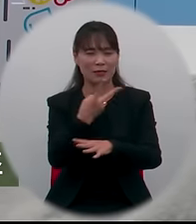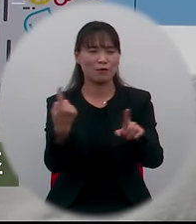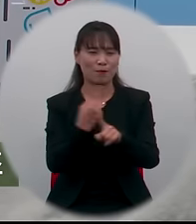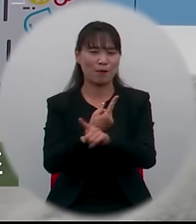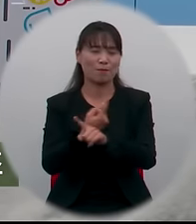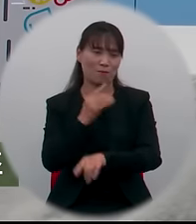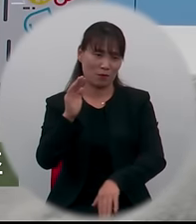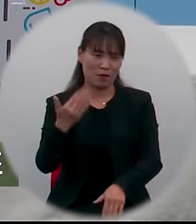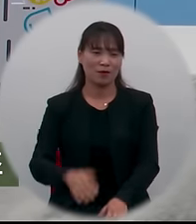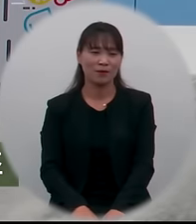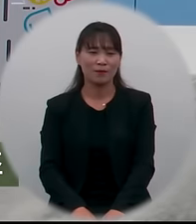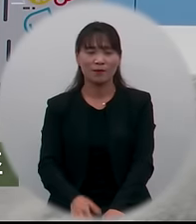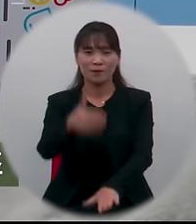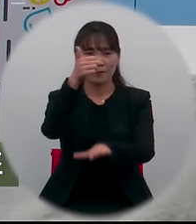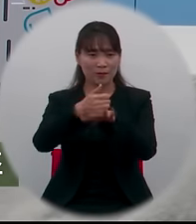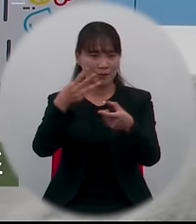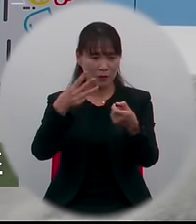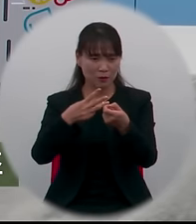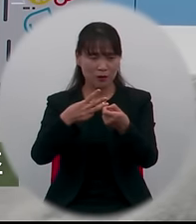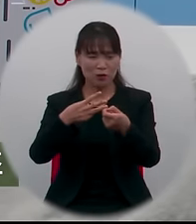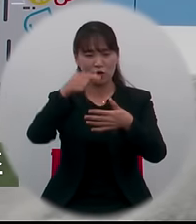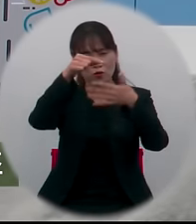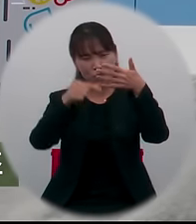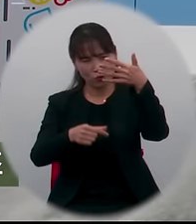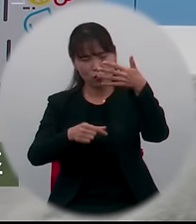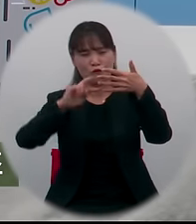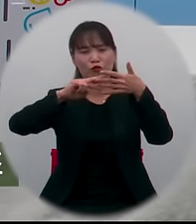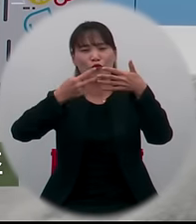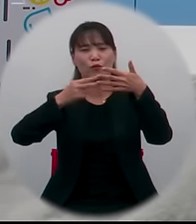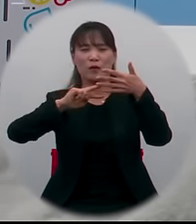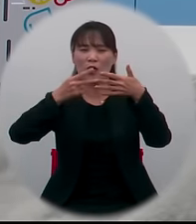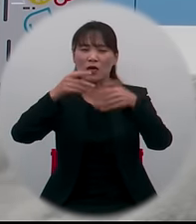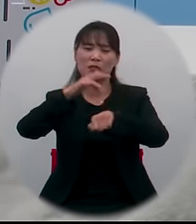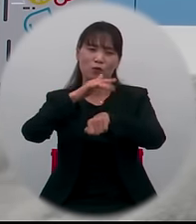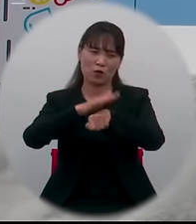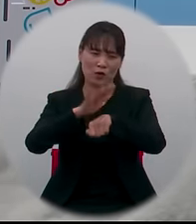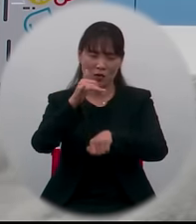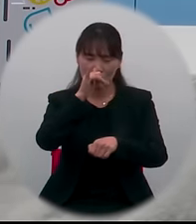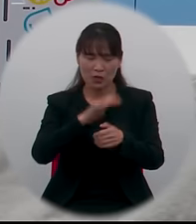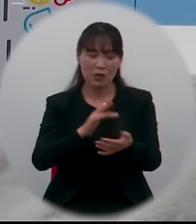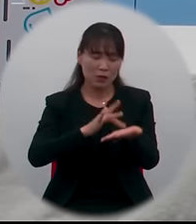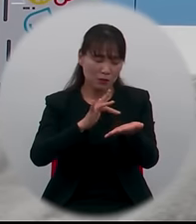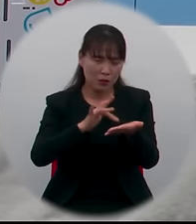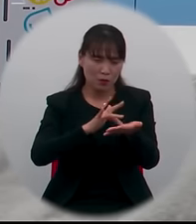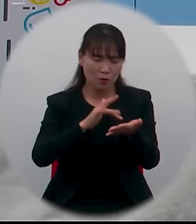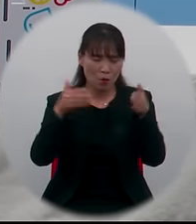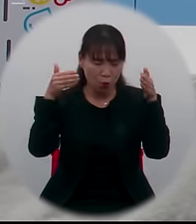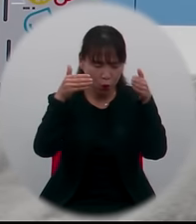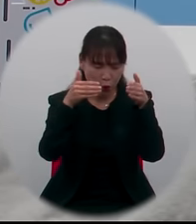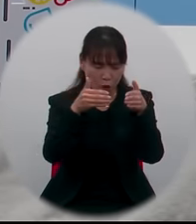마지막 세 번째 이유는 앞뒤 순서가 바뀐 사용이 습관화 되기 때문이죠 스마트폰은 하면 할수록 게임은